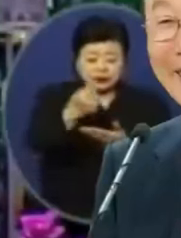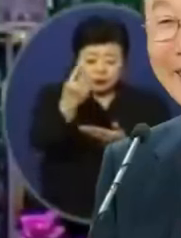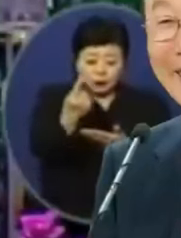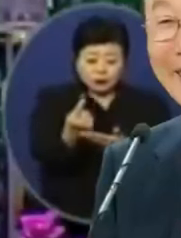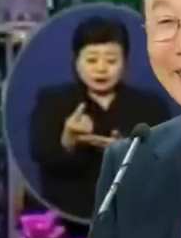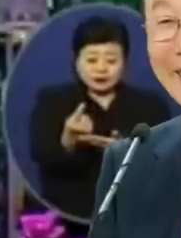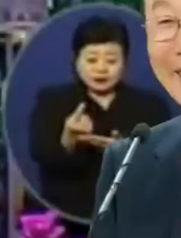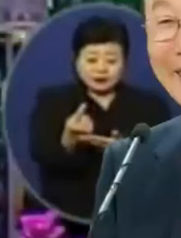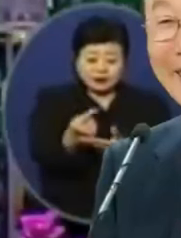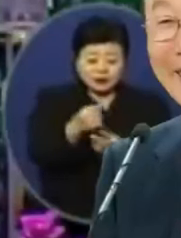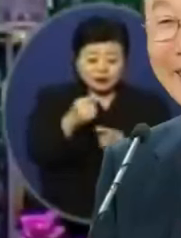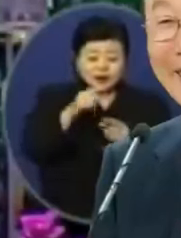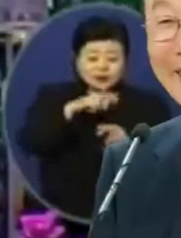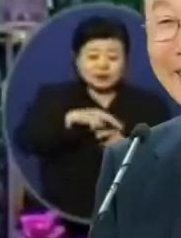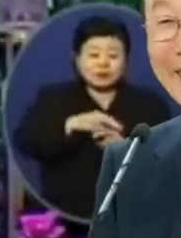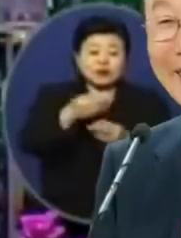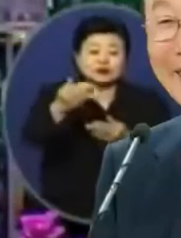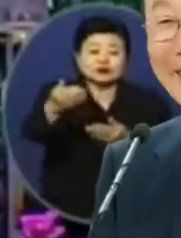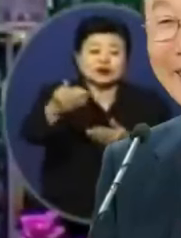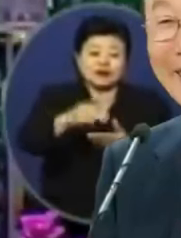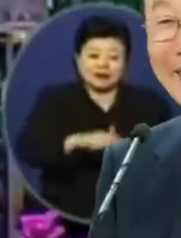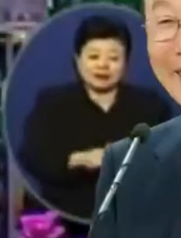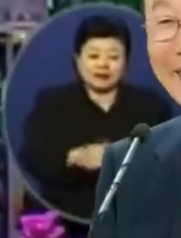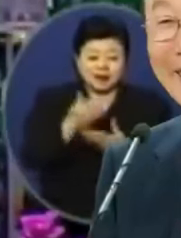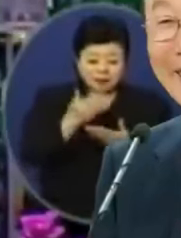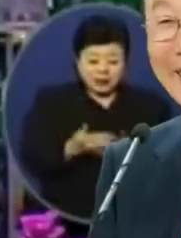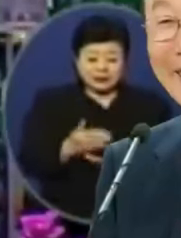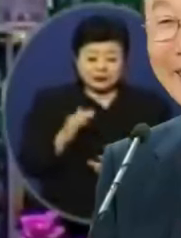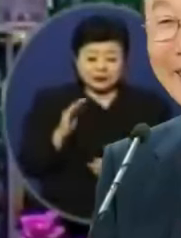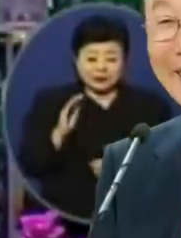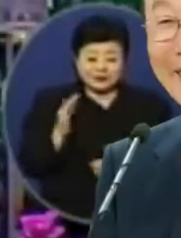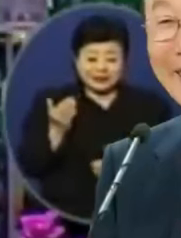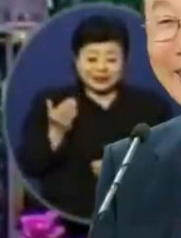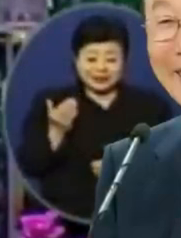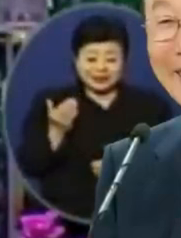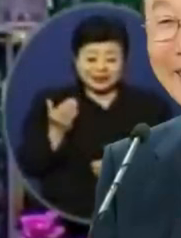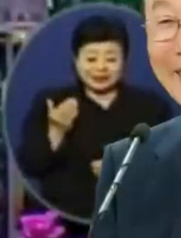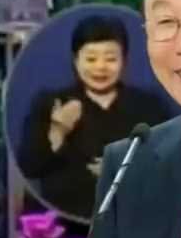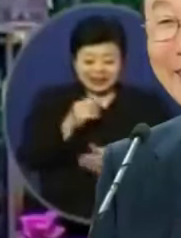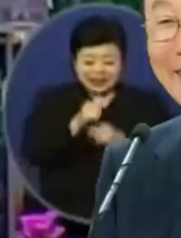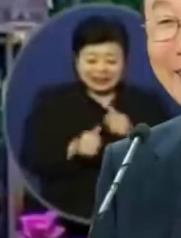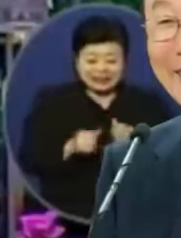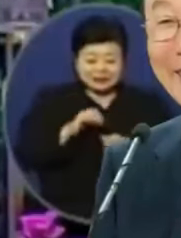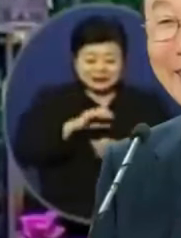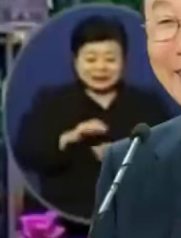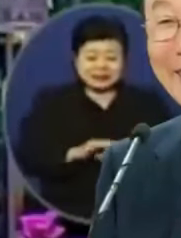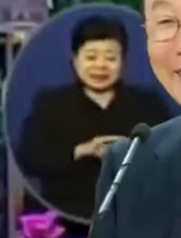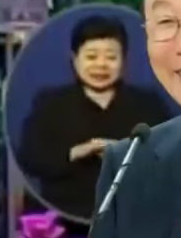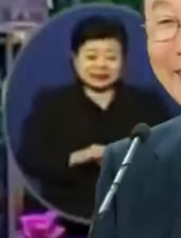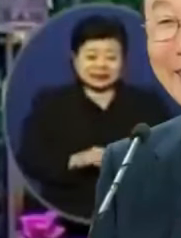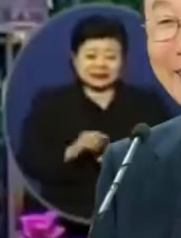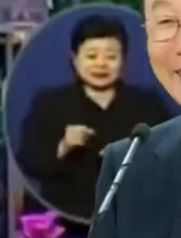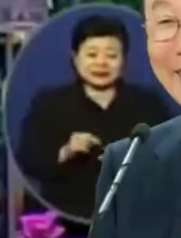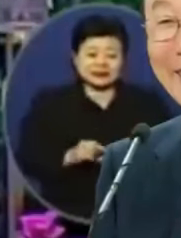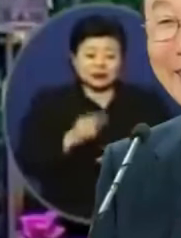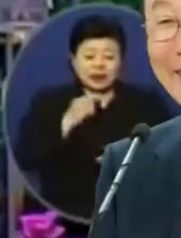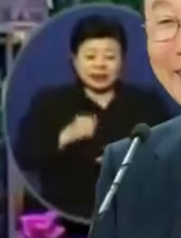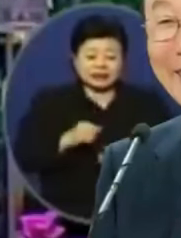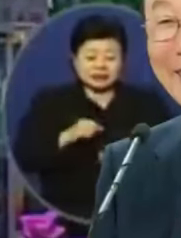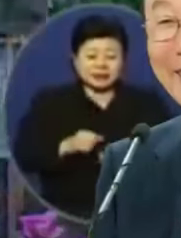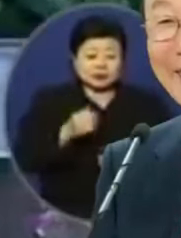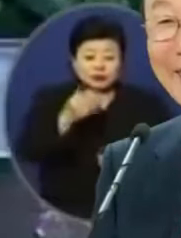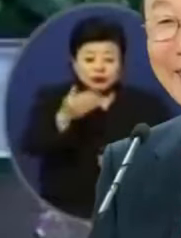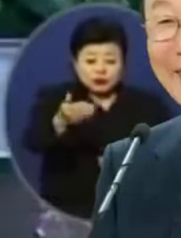왔어서 구원을 선물로 주는 것을 받으면 되는 것입니다. 하나님의 세상을 이처럼 사랑하사 독생자를 주셨으니